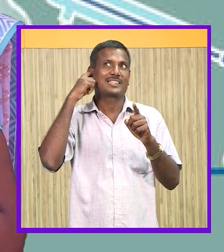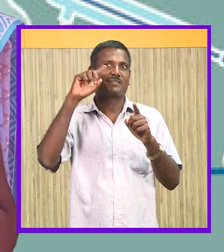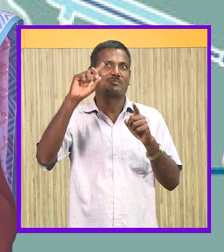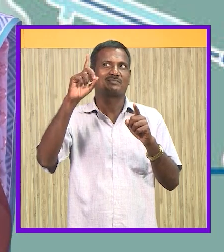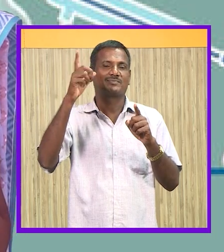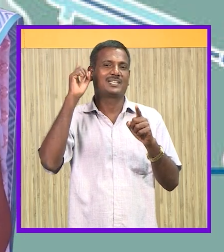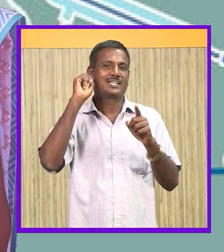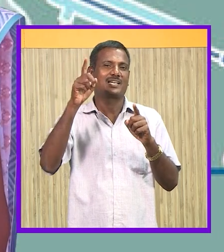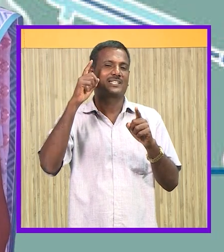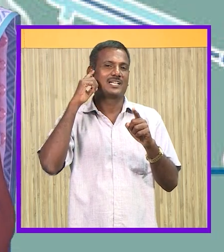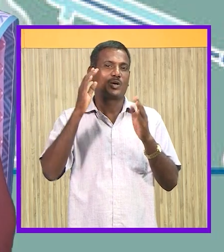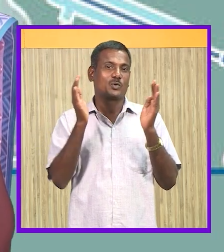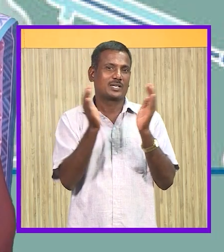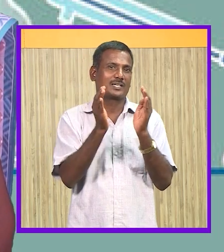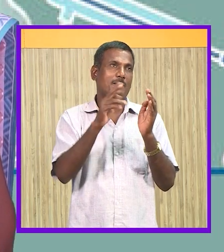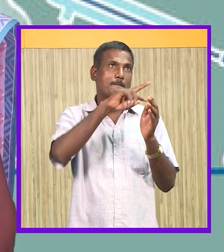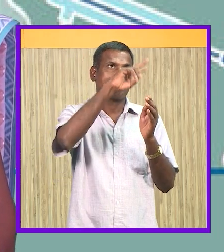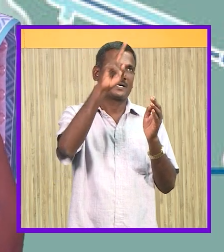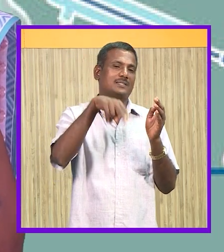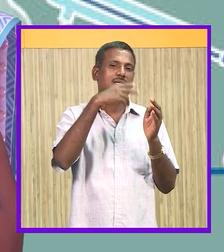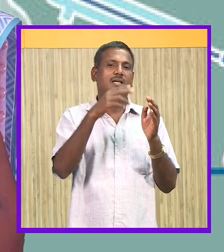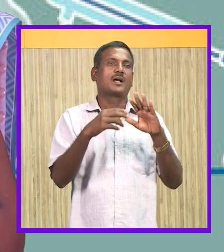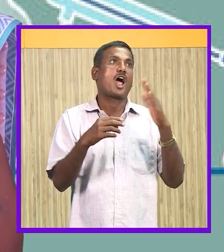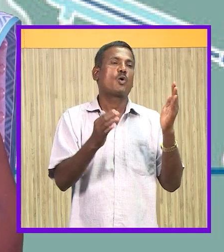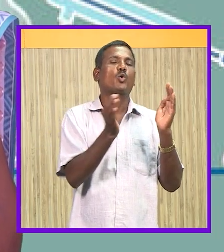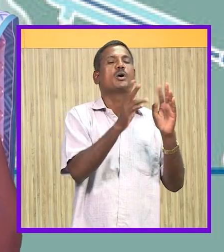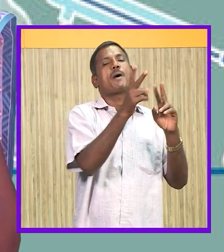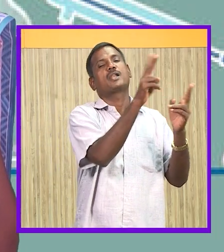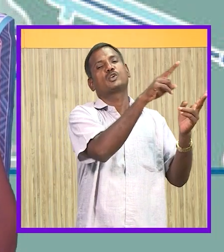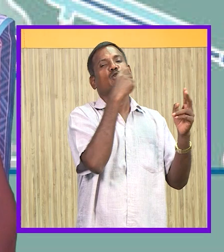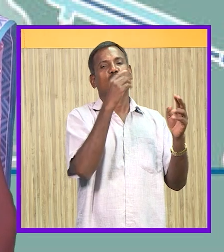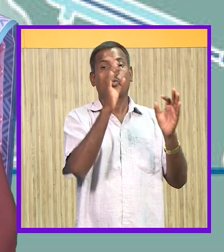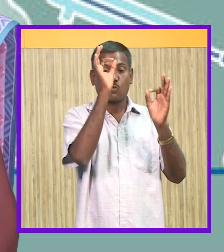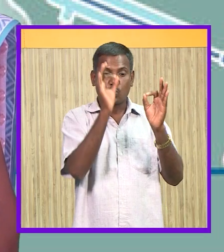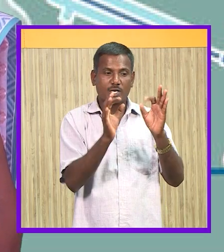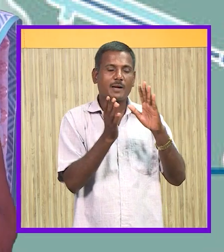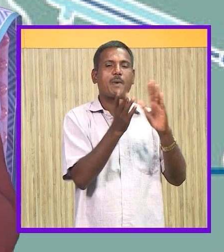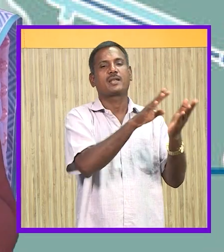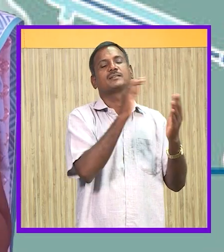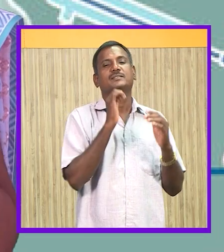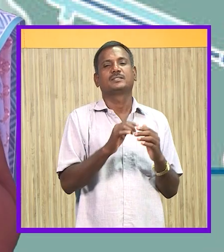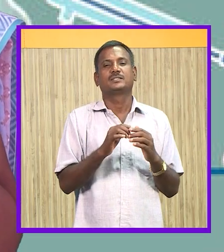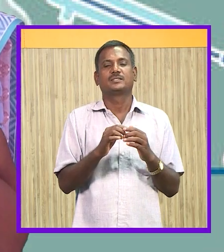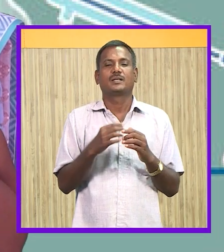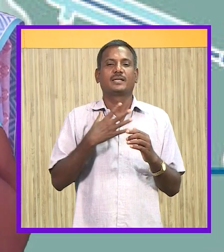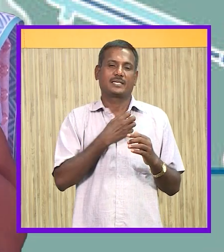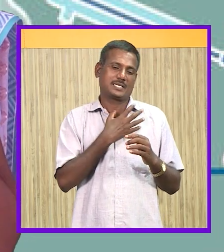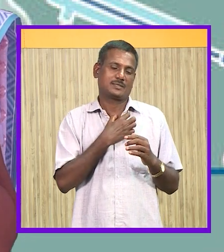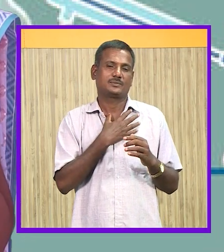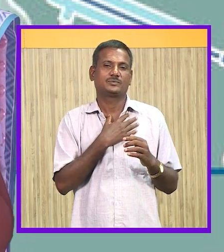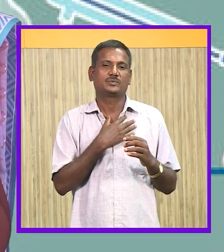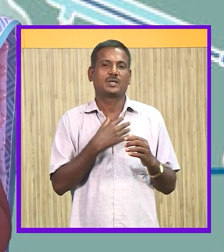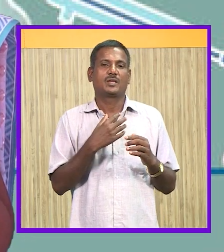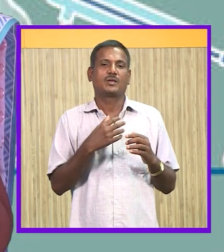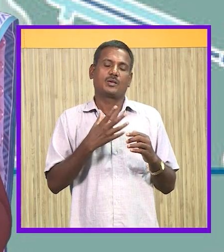ஒலிக்கும். அப்ப இதுவும் ஒரு குறிப்பிட்ட இடைவெளியில் நடப்பதால் கால ஒழுங்கு மாற்றத்திற்கு எடுத்துக்காட்டு. அதே போல இதயம்,